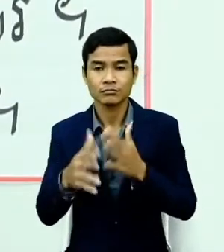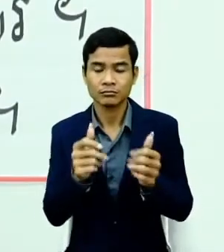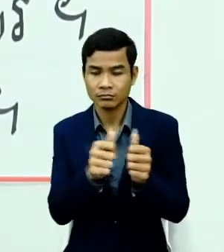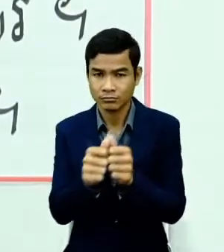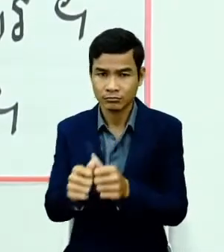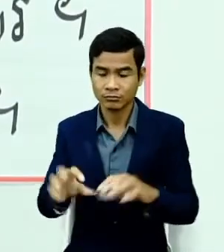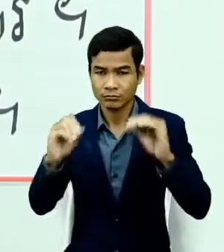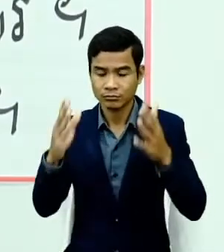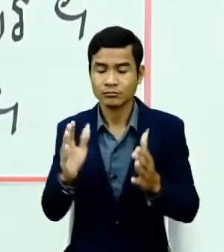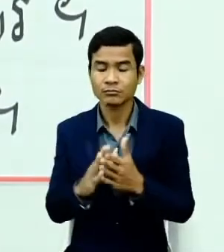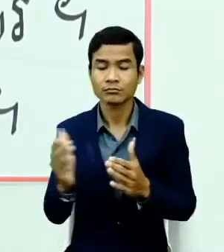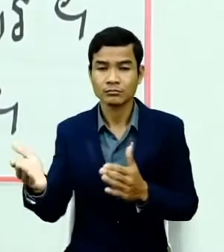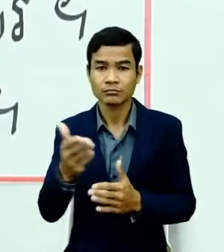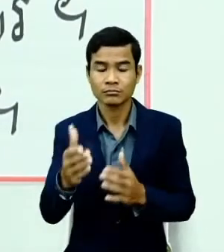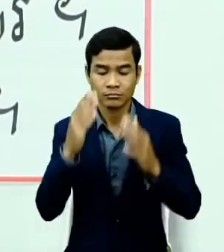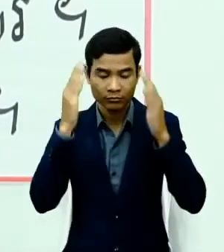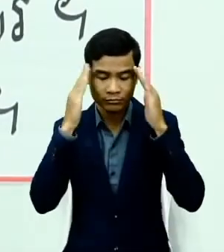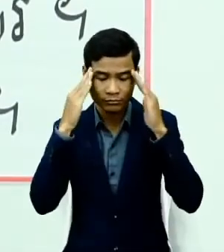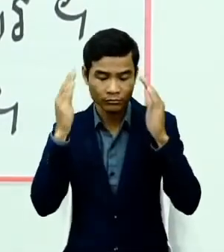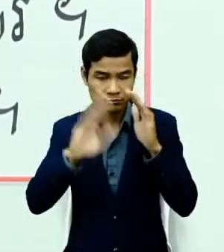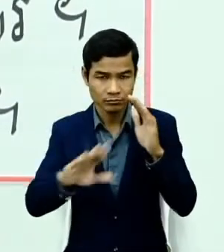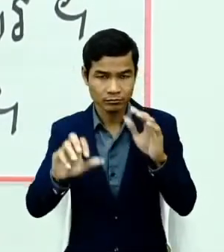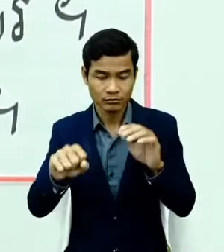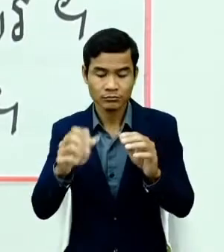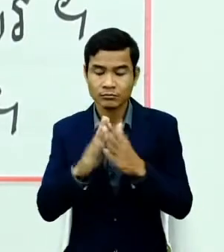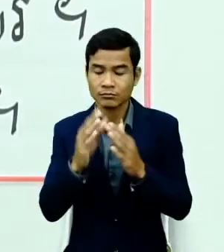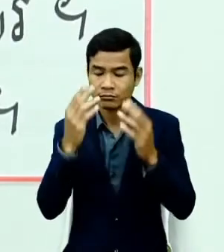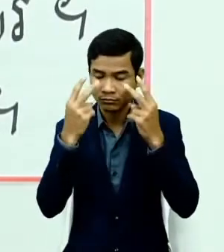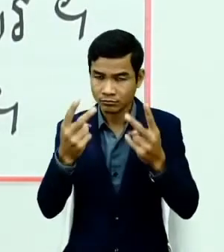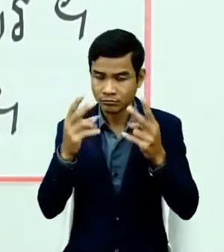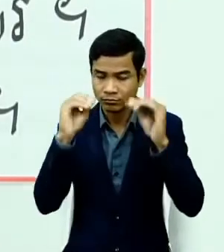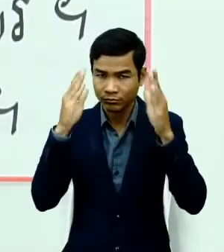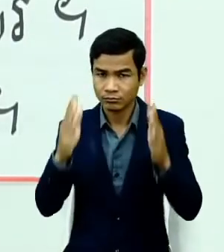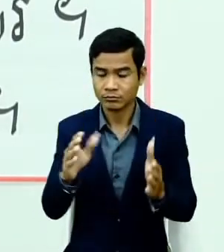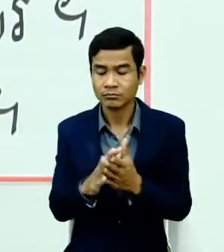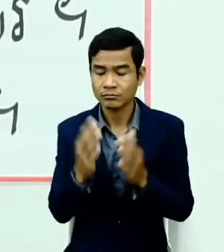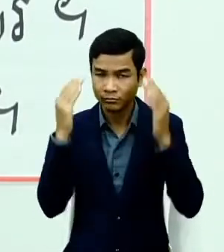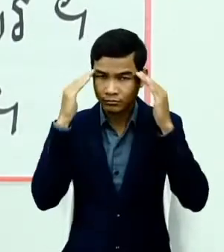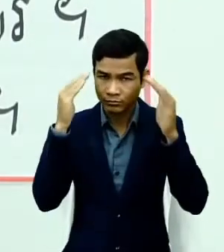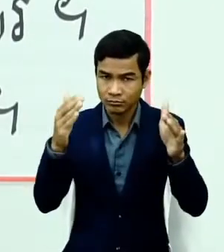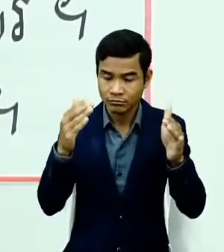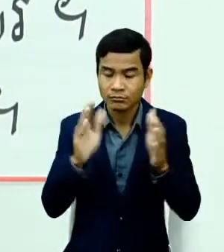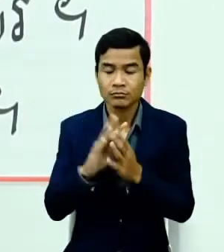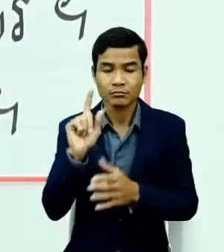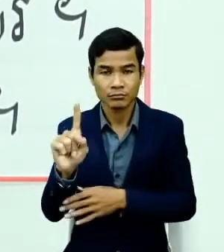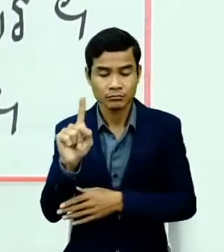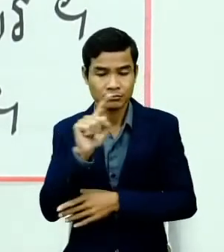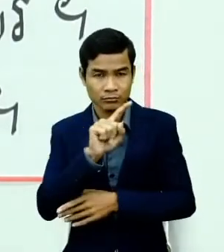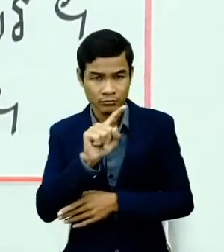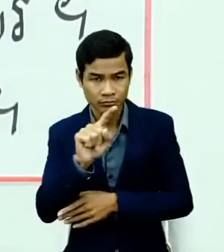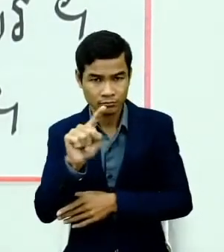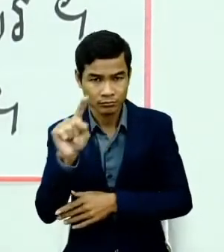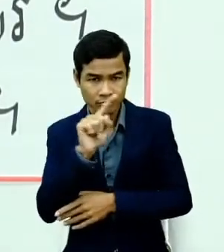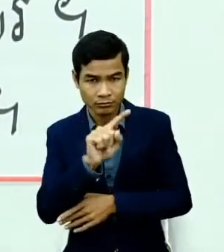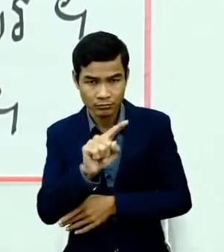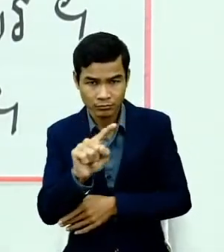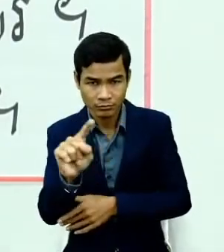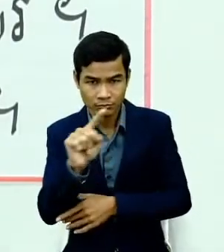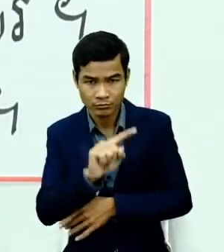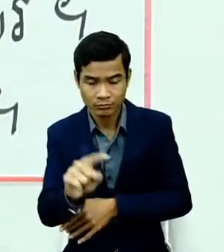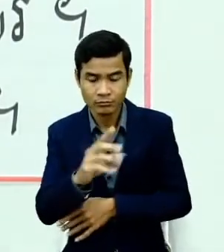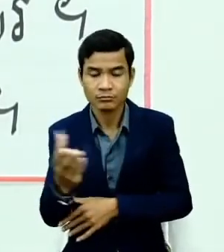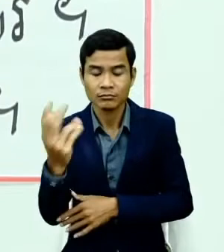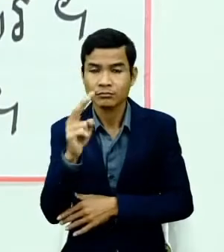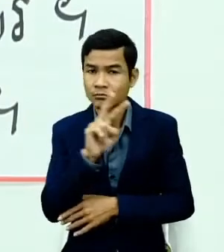កគ្រូអញ្ចឹងដើម្បីឲ្យចេះអានតើតែកូនកូនស្ដាប់អ្នកគ្រូអានហើយកូនអោសដៃអានតាមគឺអង្ការអានស្ងាត់ចា